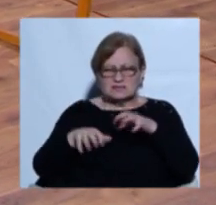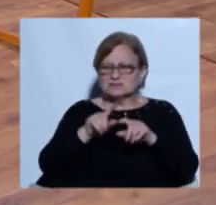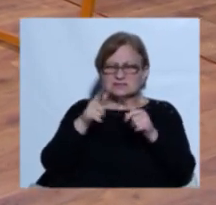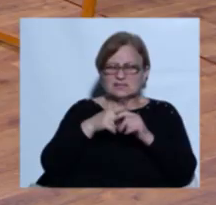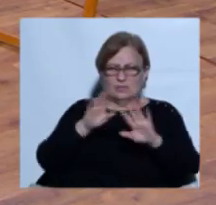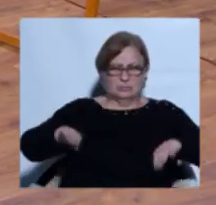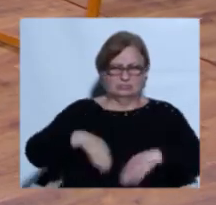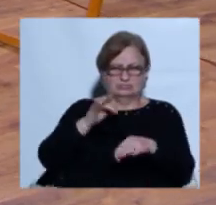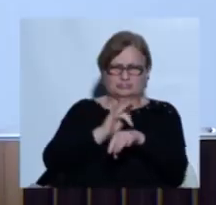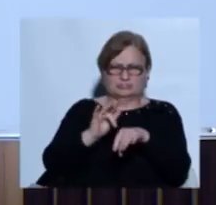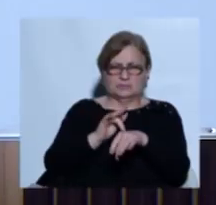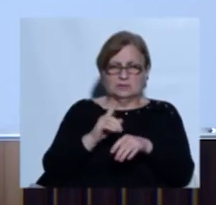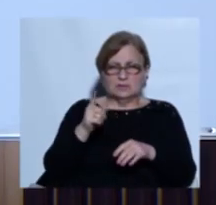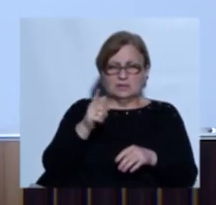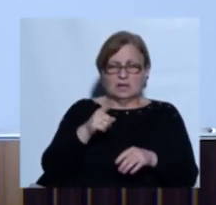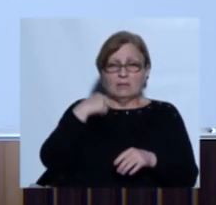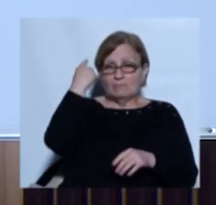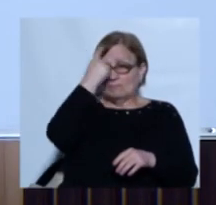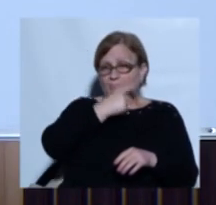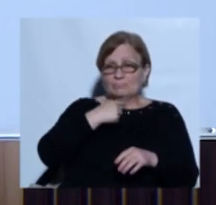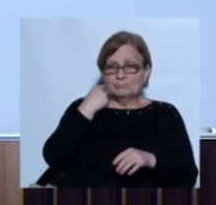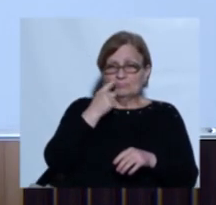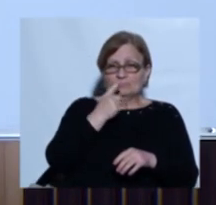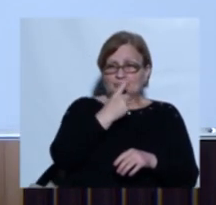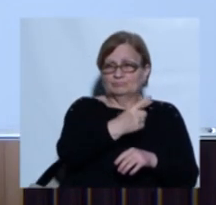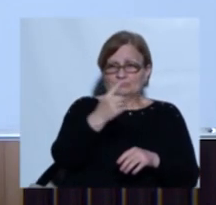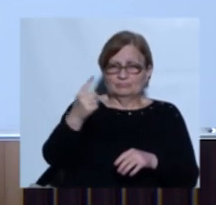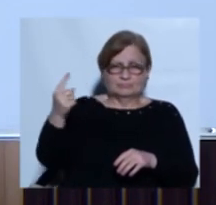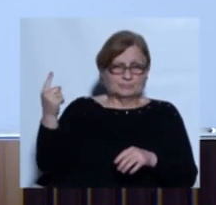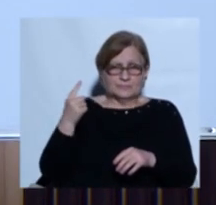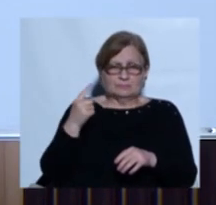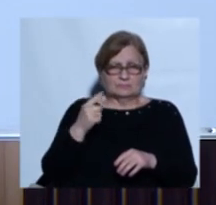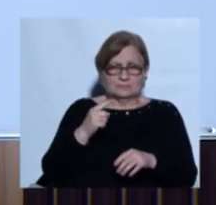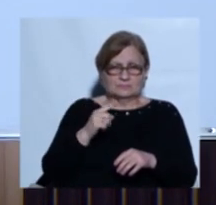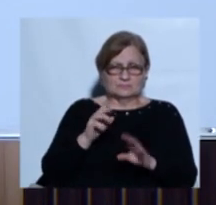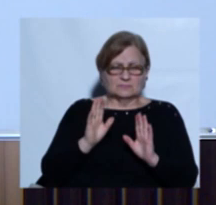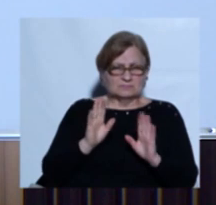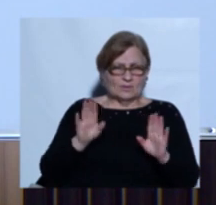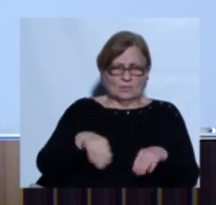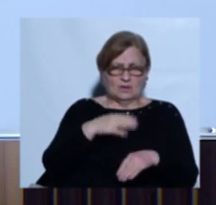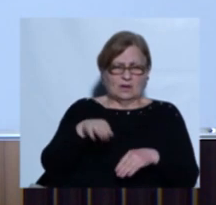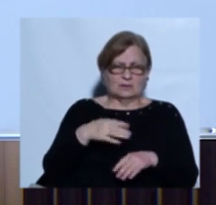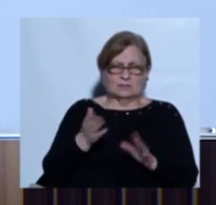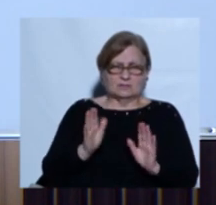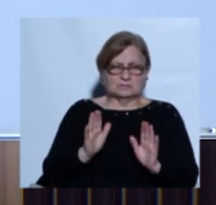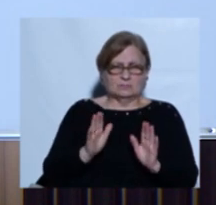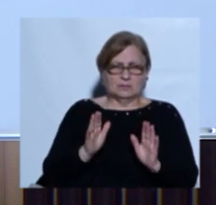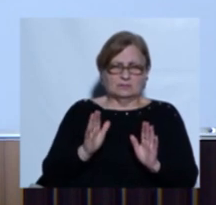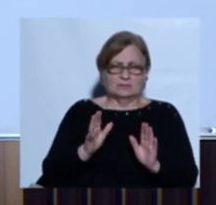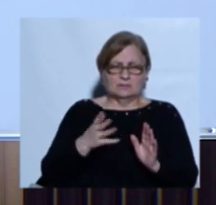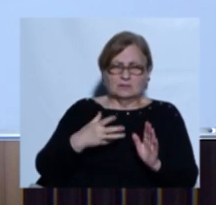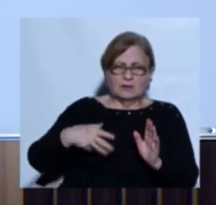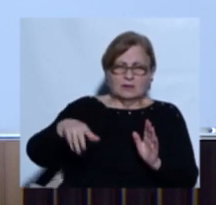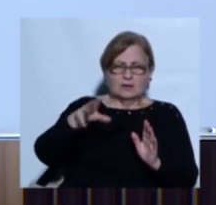ესენი უფრო მეტიც, პიროვნების იდენტიფიკაციაც თითქმის ერთი-ორი გამონაკლისის გარდა არ ხდება.